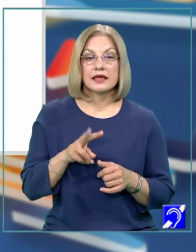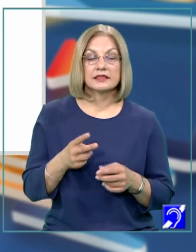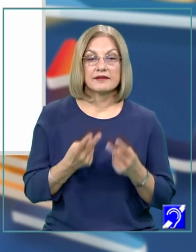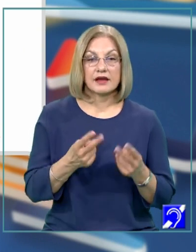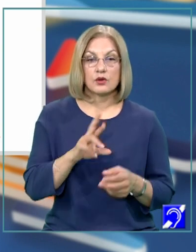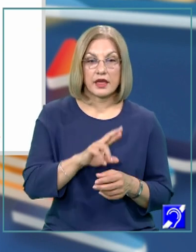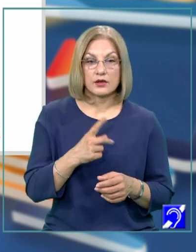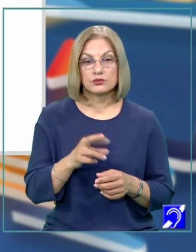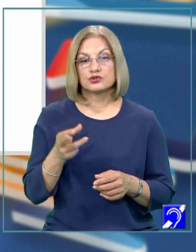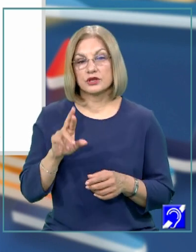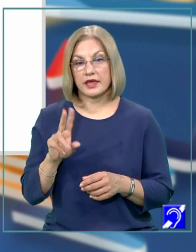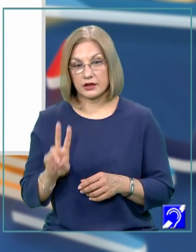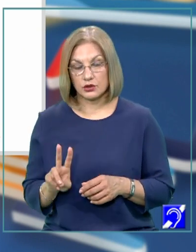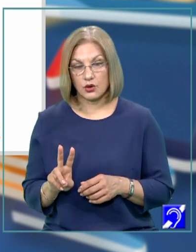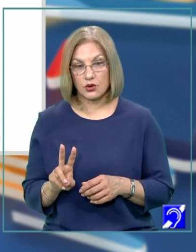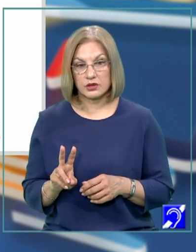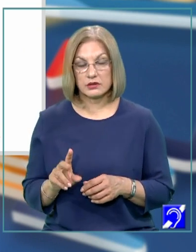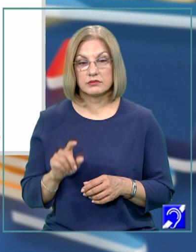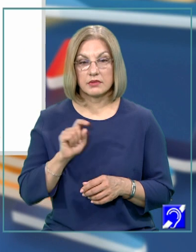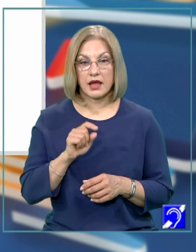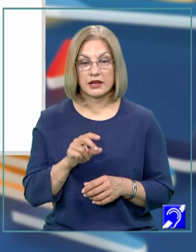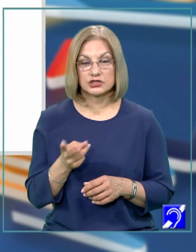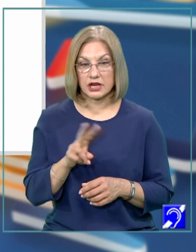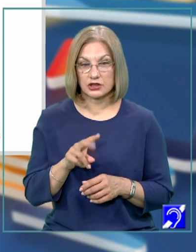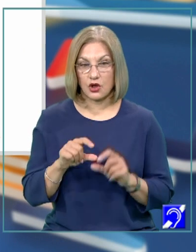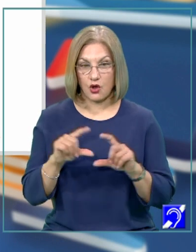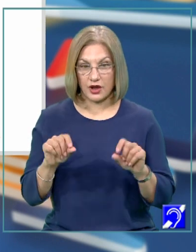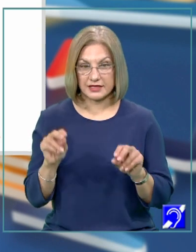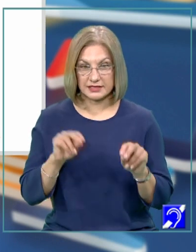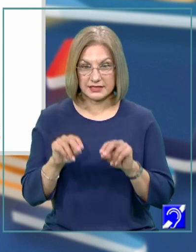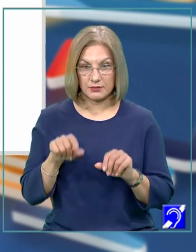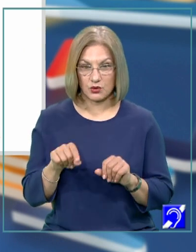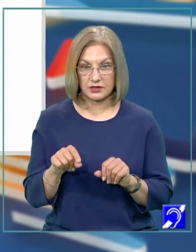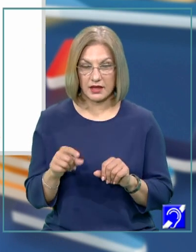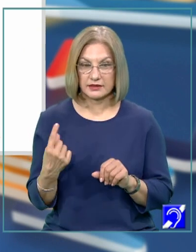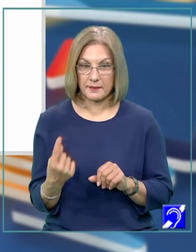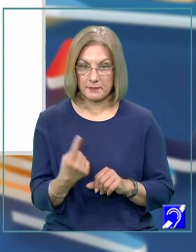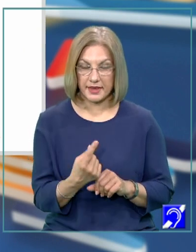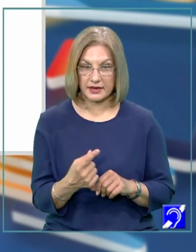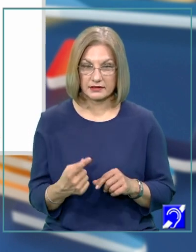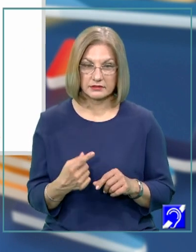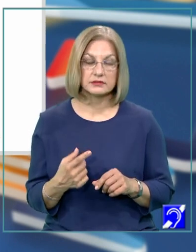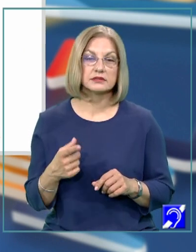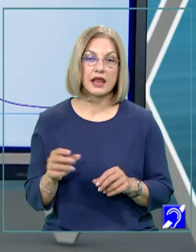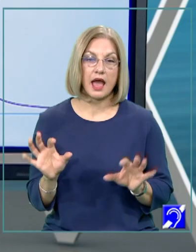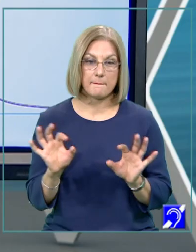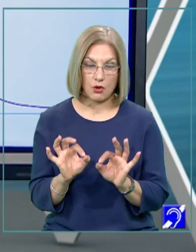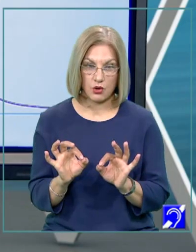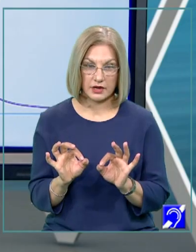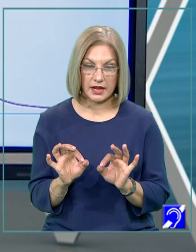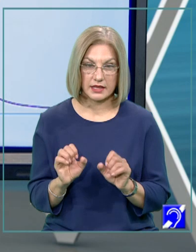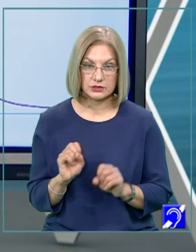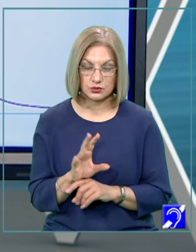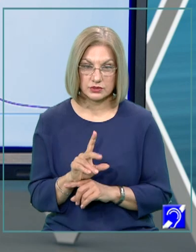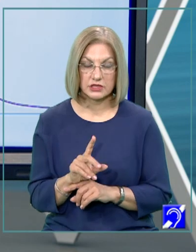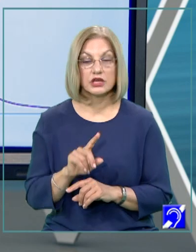R 1 și r 2 ale celor două rezistențe montate pe rând la bornele sursei și